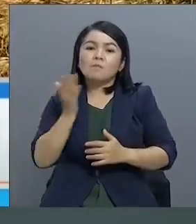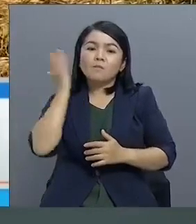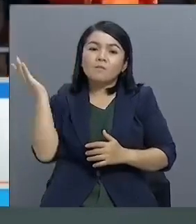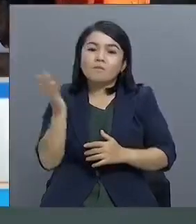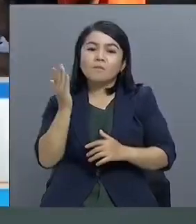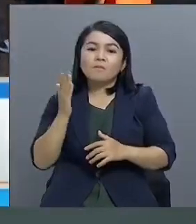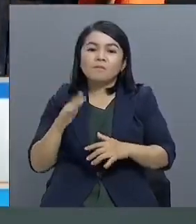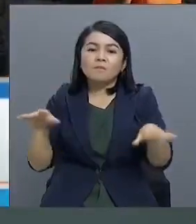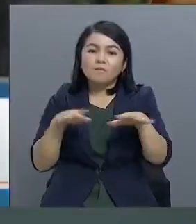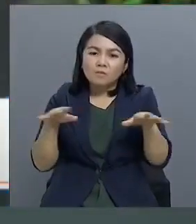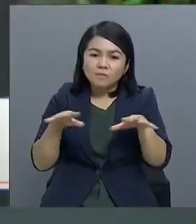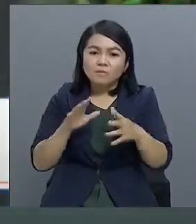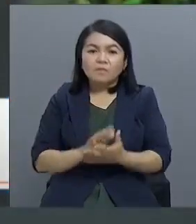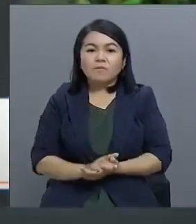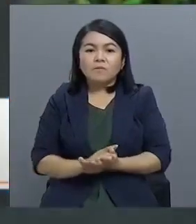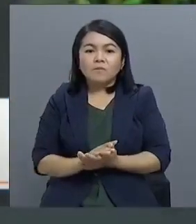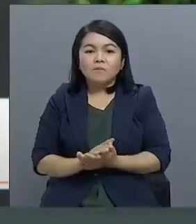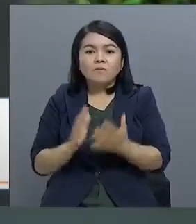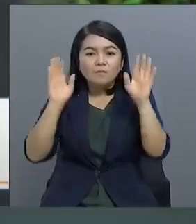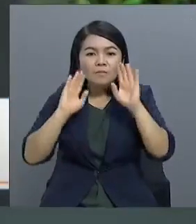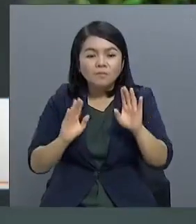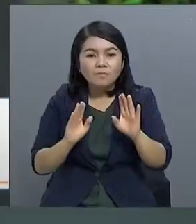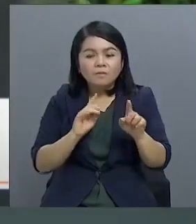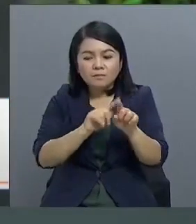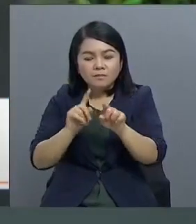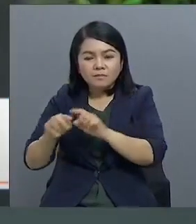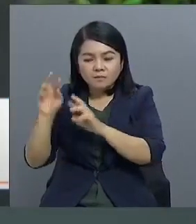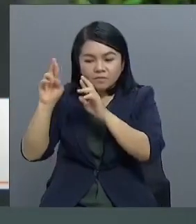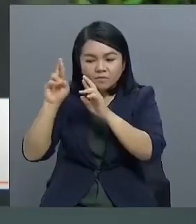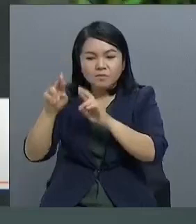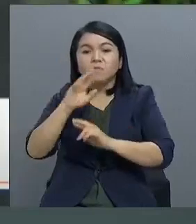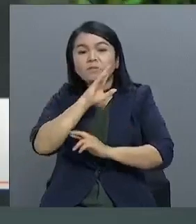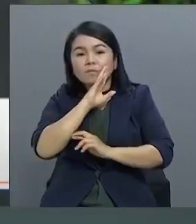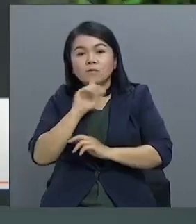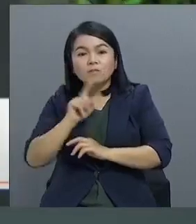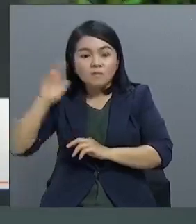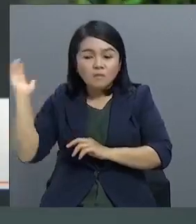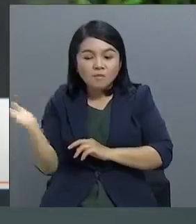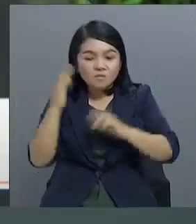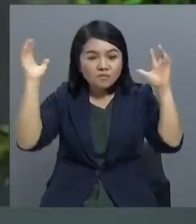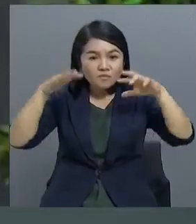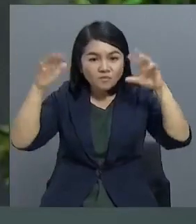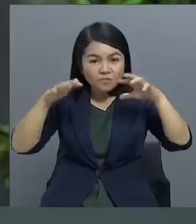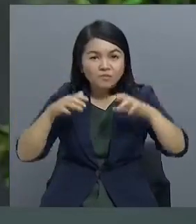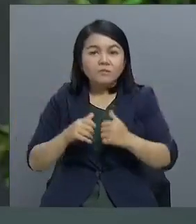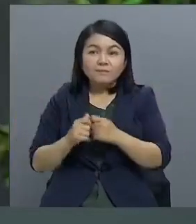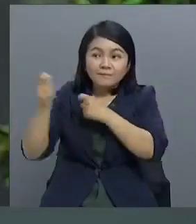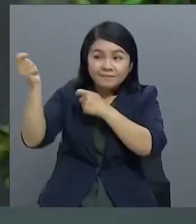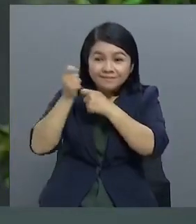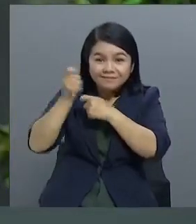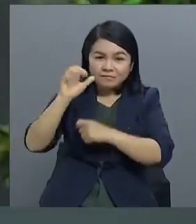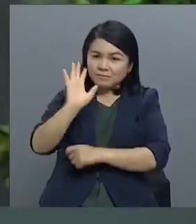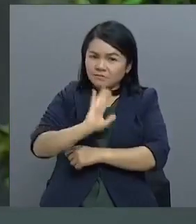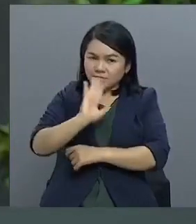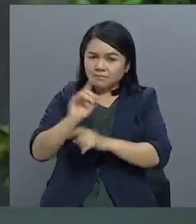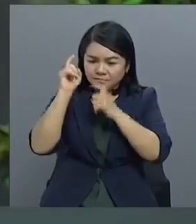ไหม แต่ว่าพายุฤดูร้อนเนี่ยก็เป็นอีกเรื่องหนึ่งอันนี้อาจจะต้องระมัดระวังถ้าเกิดว่ามีลมฟ้าลมฝนมาห้ามวิ่งว่าว อันตราย จะทำ